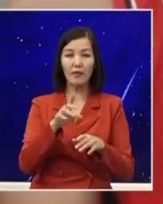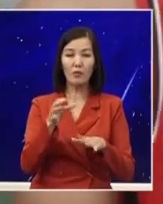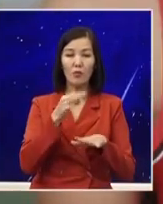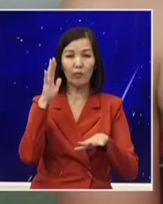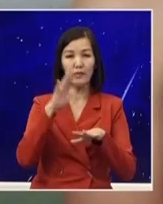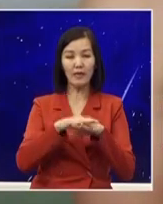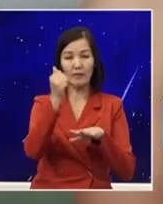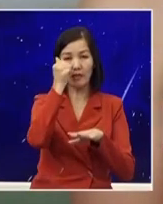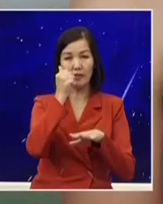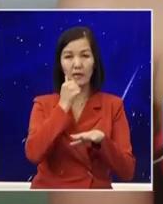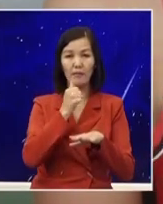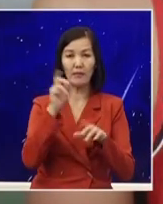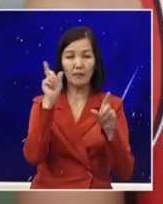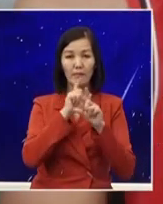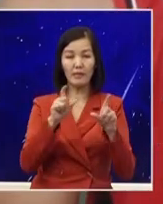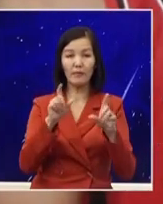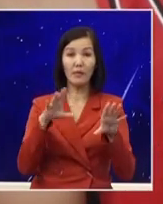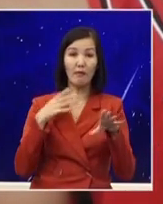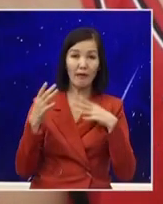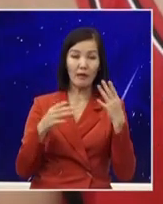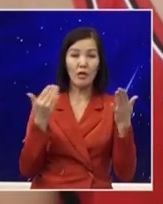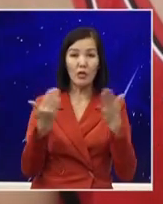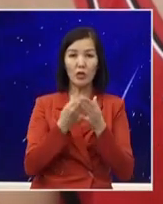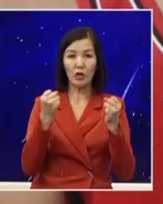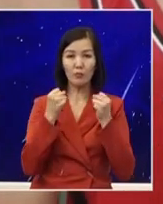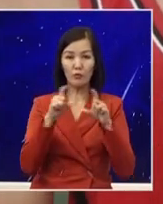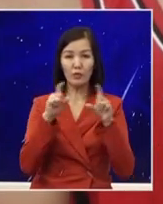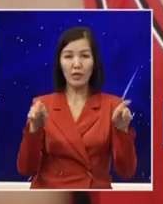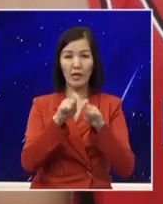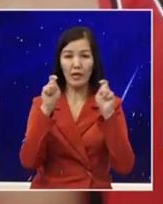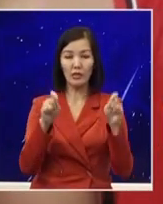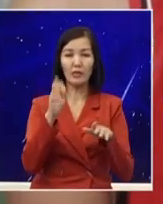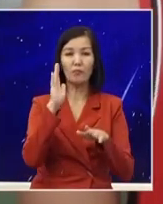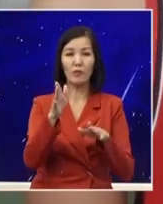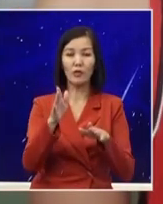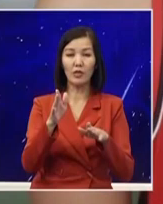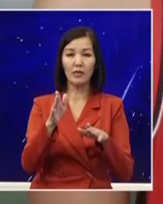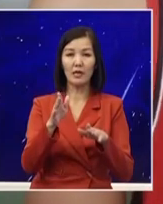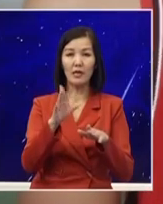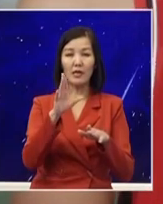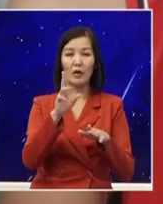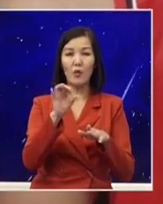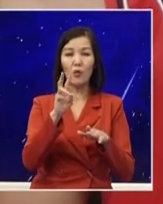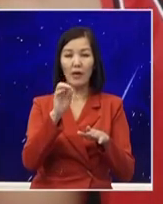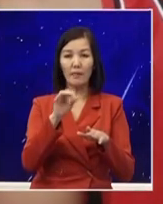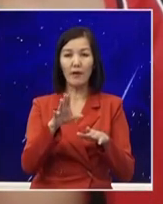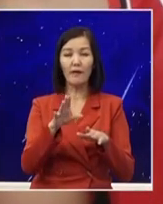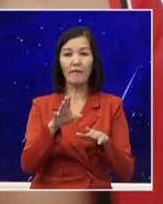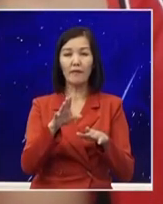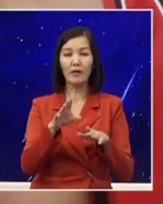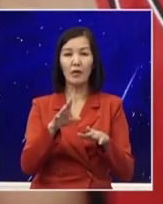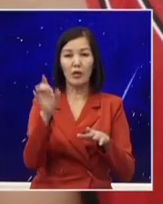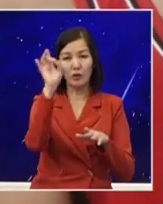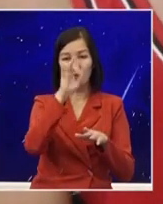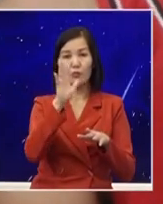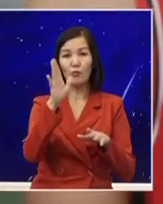шексіз. Енді міне мектепте дайындалатын едік, енді жаңа спорт сарайы ашылды. Болашақта Серік Қонақбаев, Серік Сапиев, Данияр Елісінов сияқты